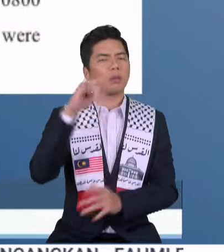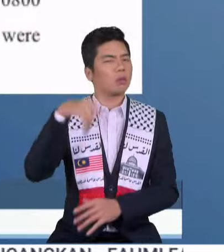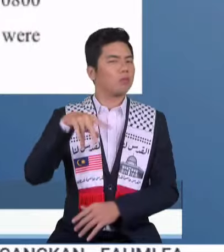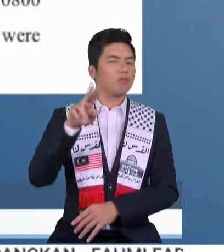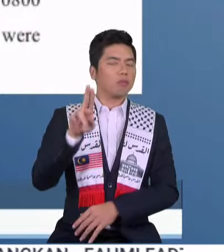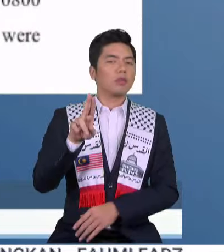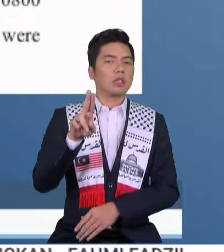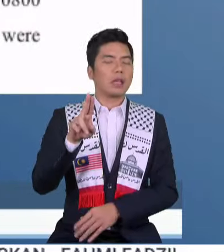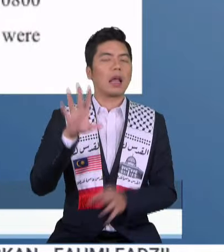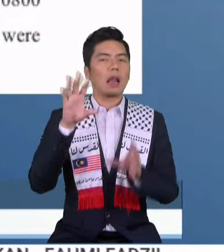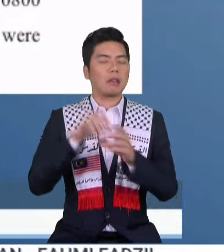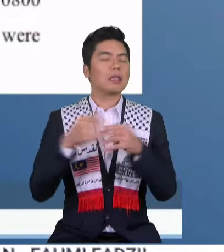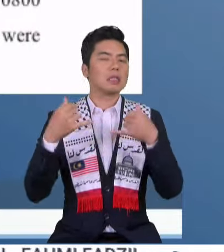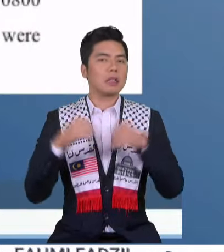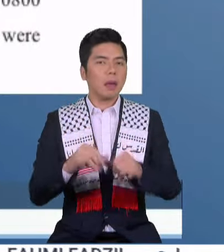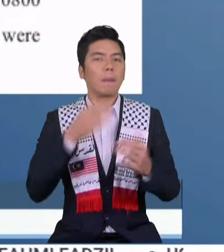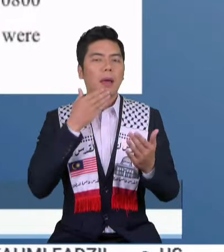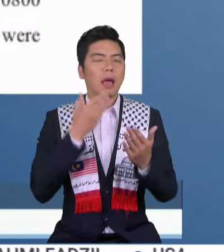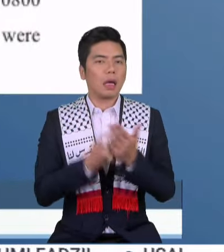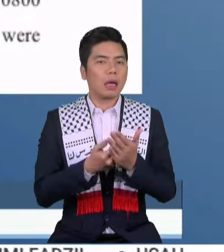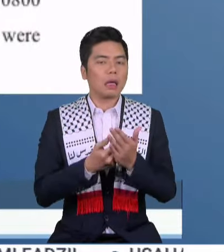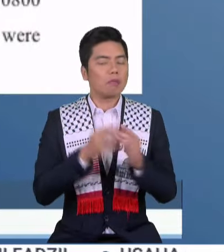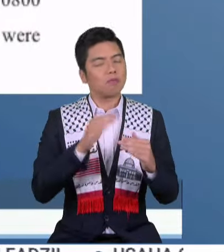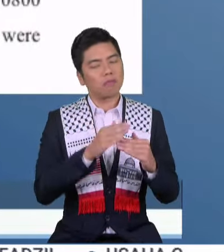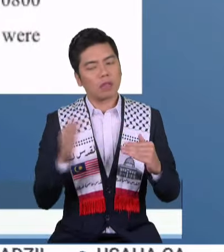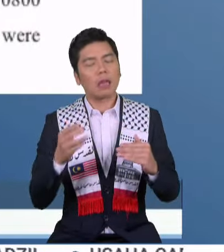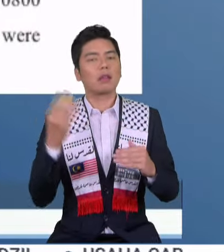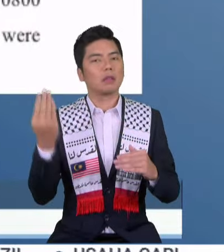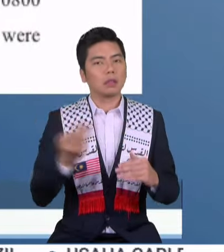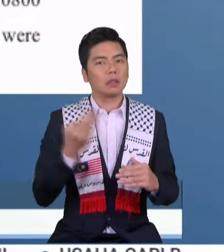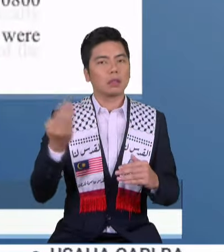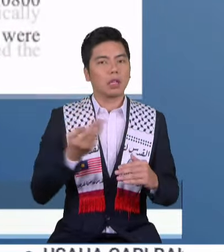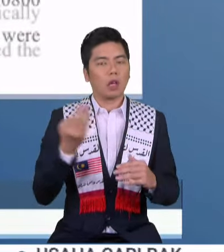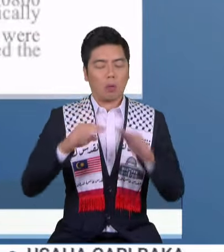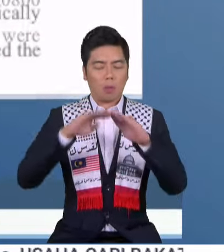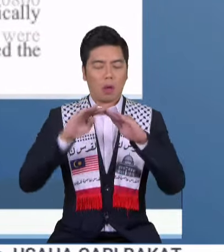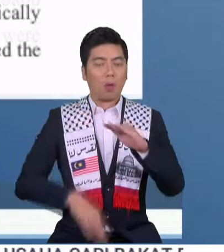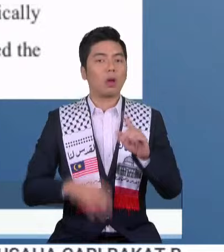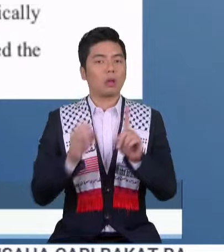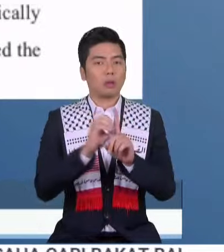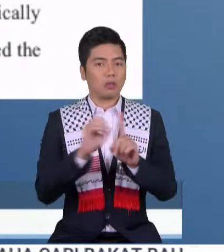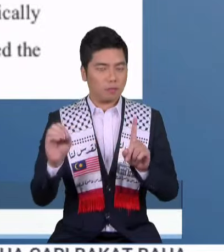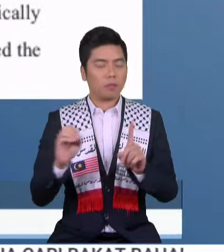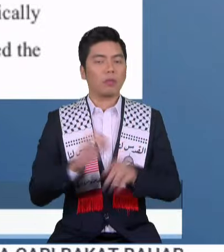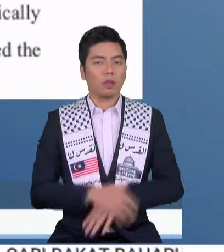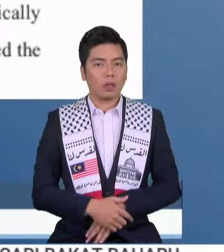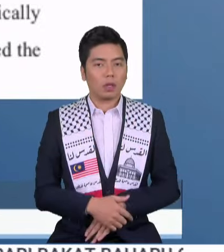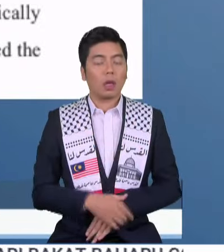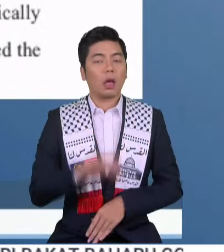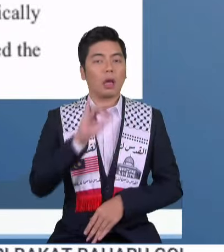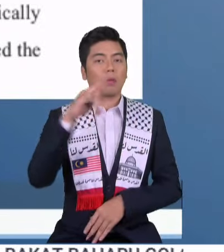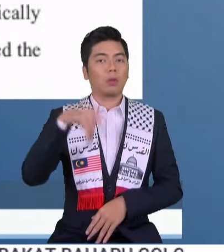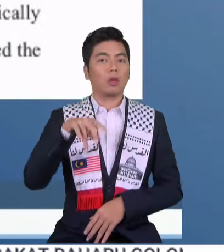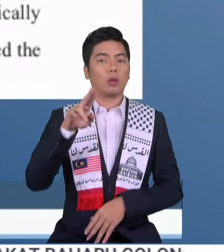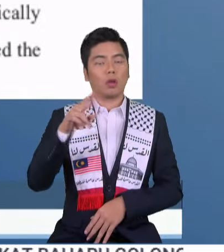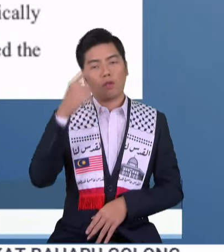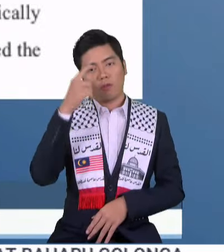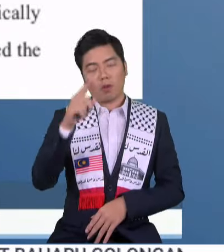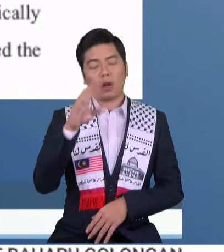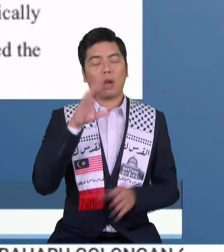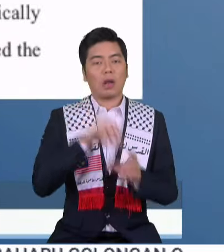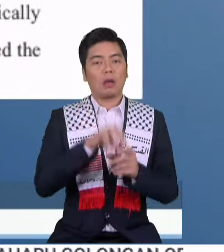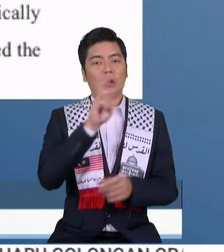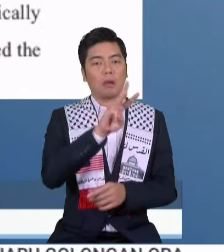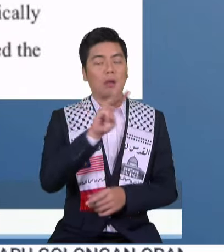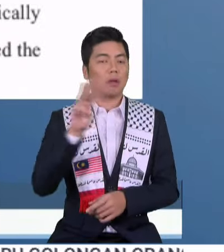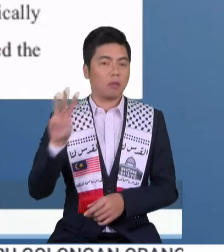IPU dalam kategori baik hingga sederhana dengan indeks di bawah 100. Selain itu, bacaan IPU daripada laman web